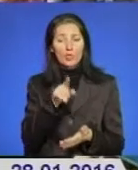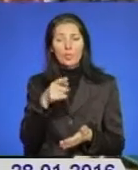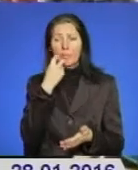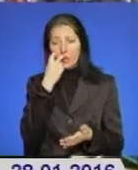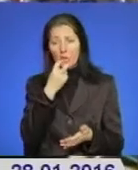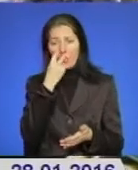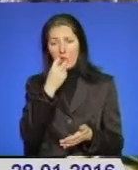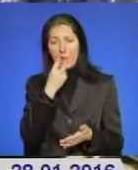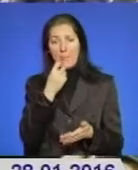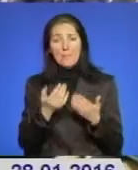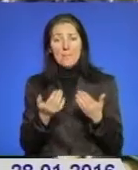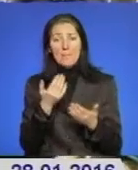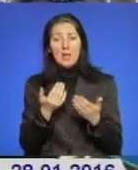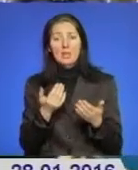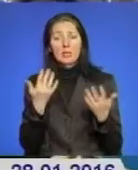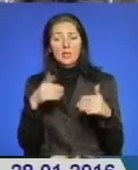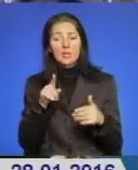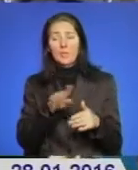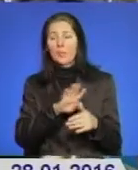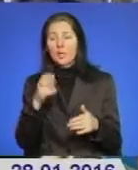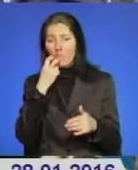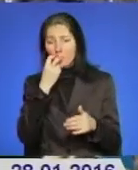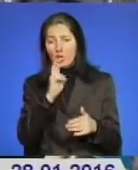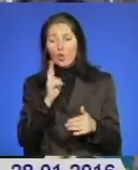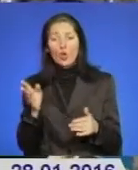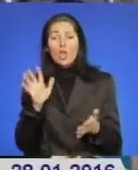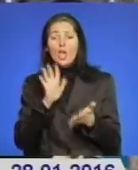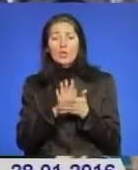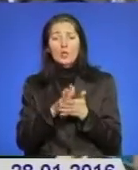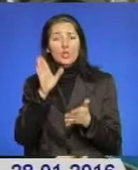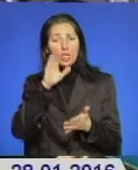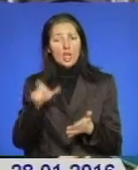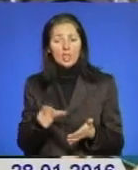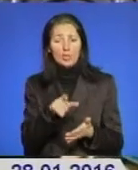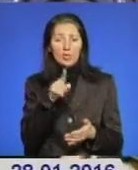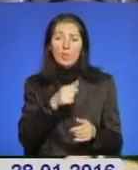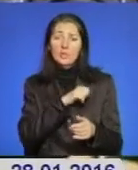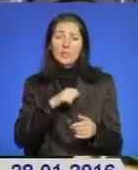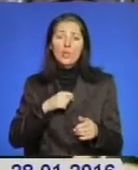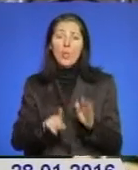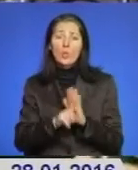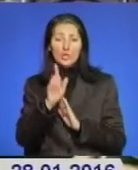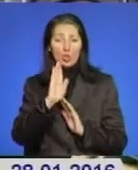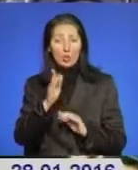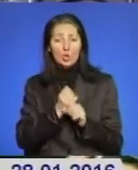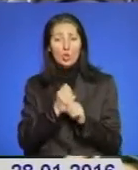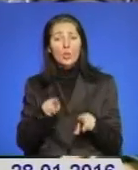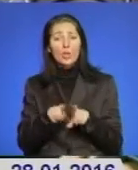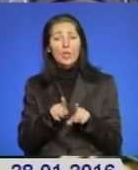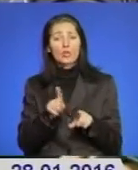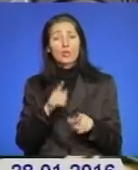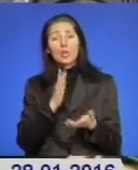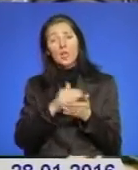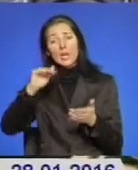воняє, але вже там не воняє, і ніхто там не забруднює річку. Там з самого початку все було зроблено так, що є